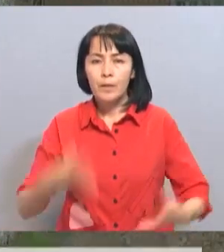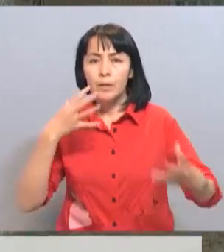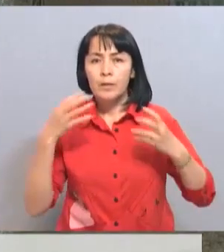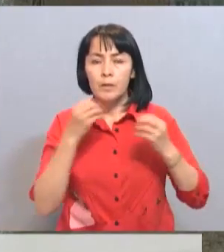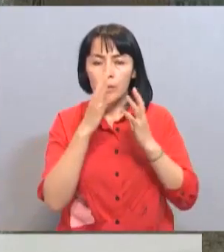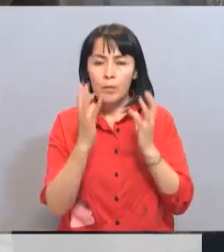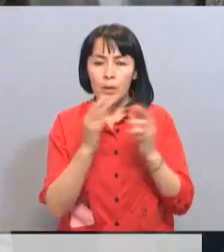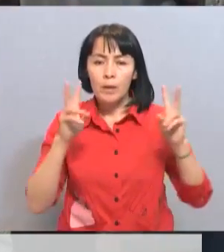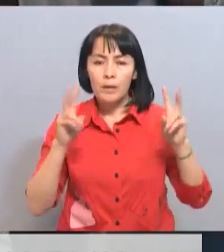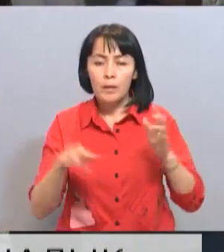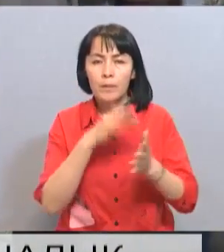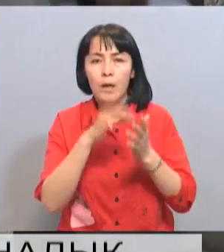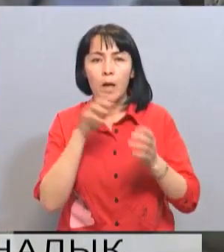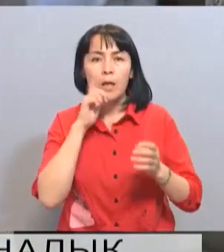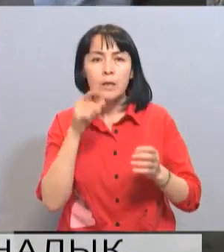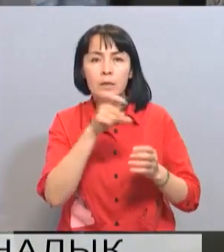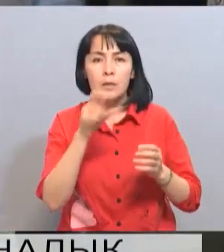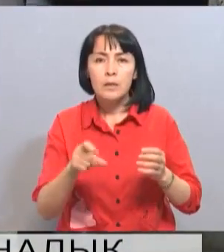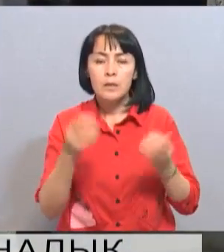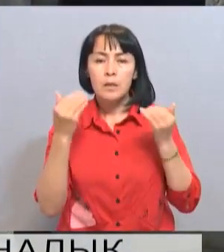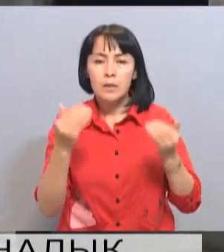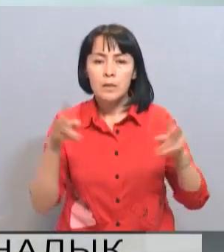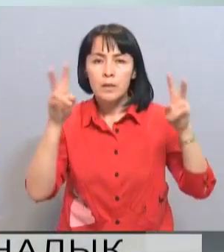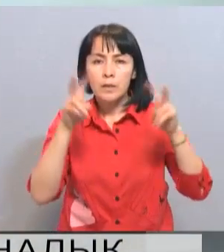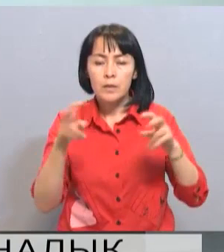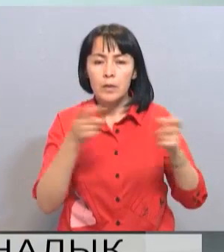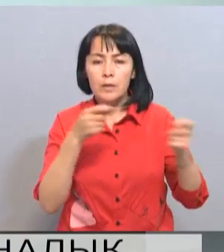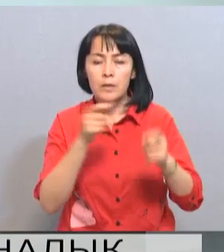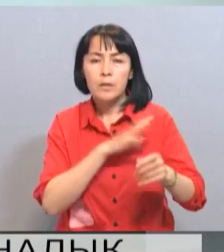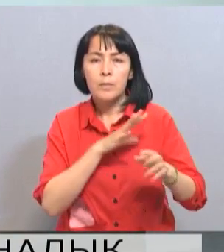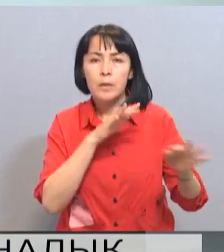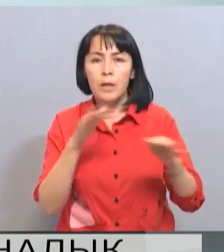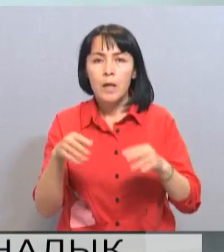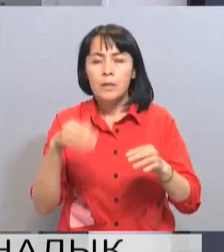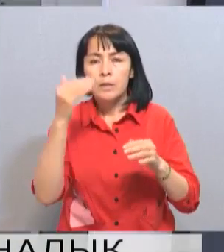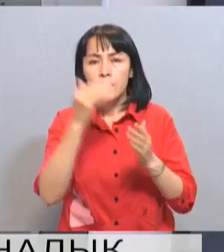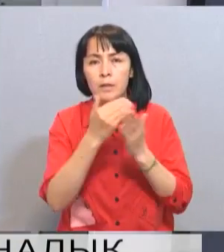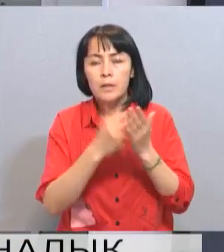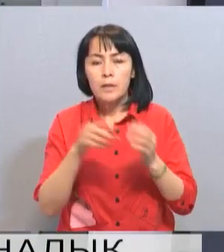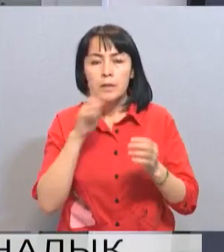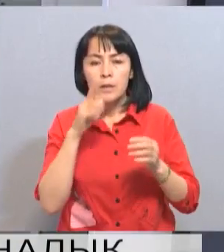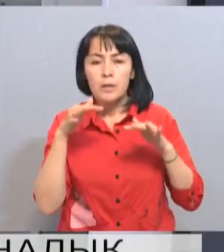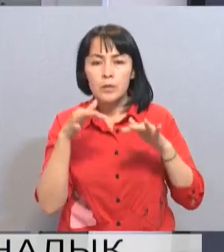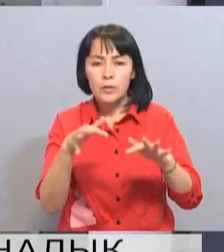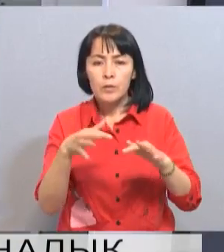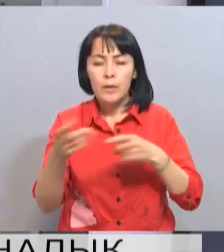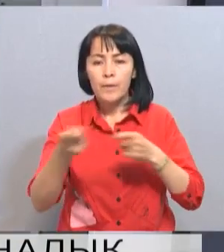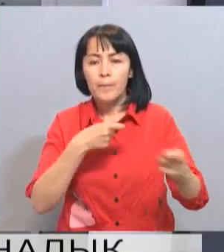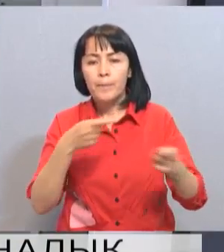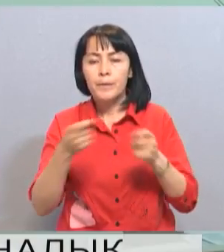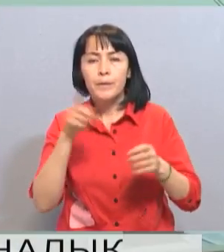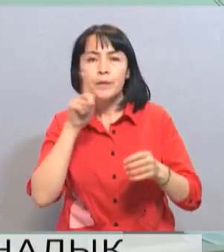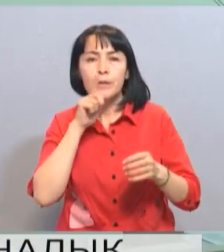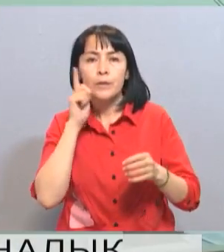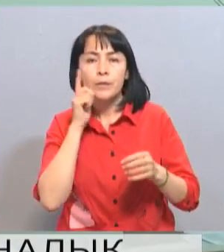Денсаулығыңды бағала тақырыбында қала жастарының арасында профилактикалық акция өтті. Шараны ішкі саясат және жастар істері жөніндегі басқарманың